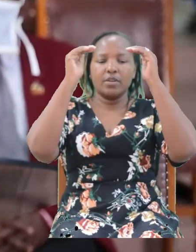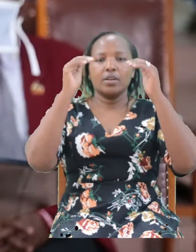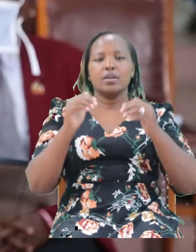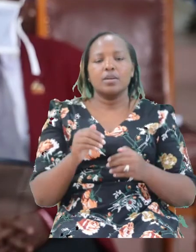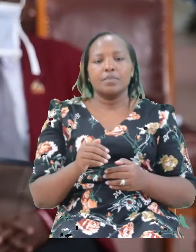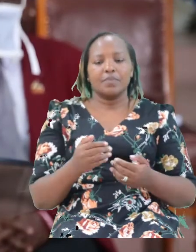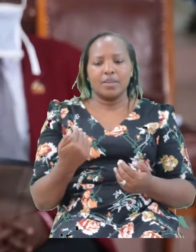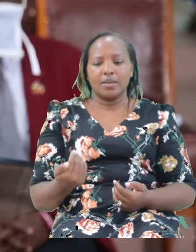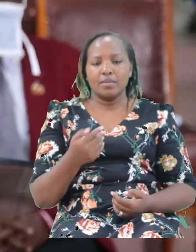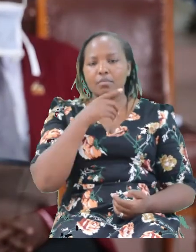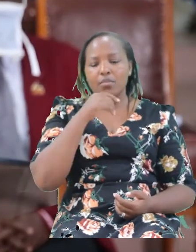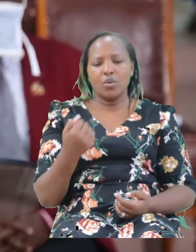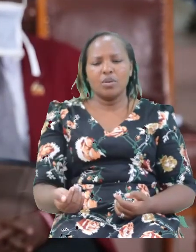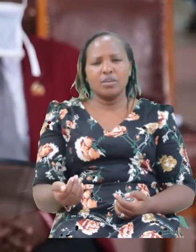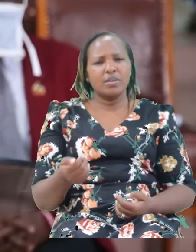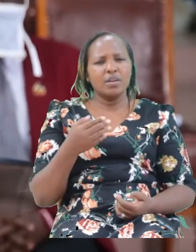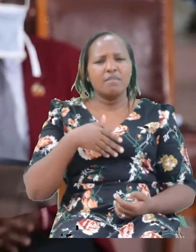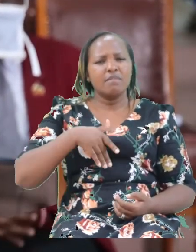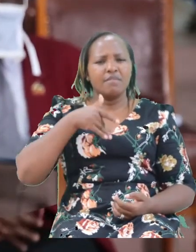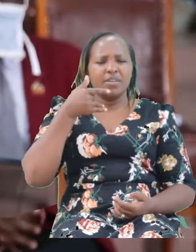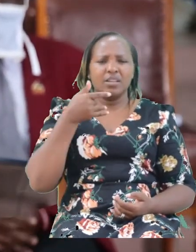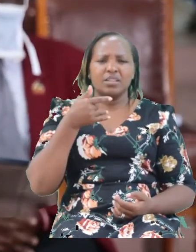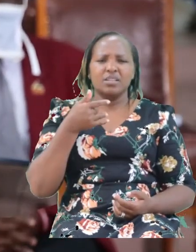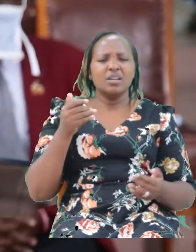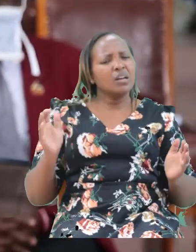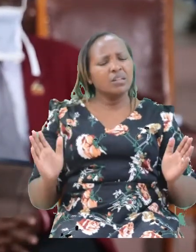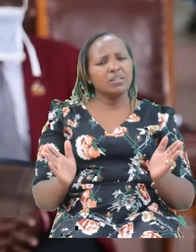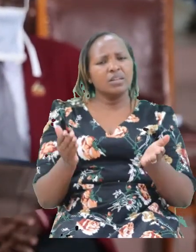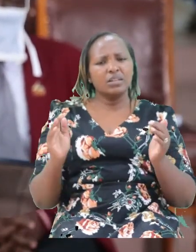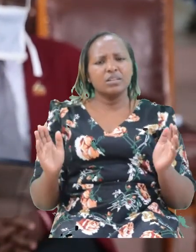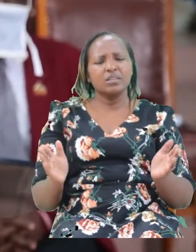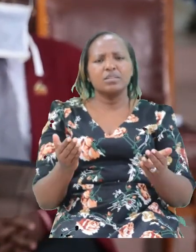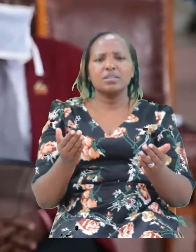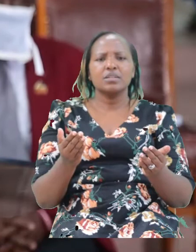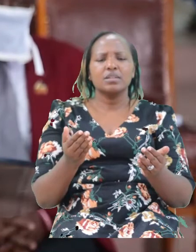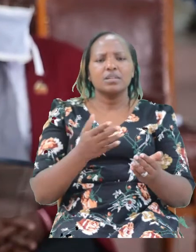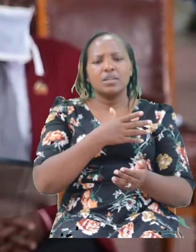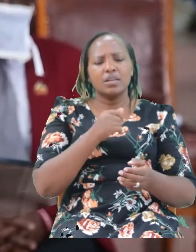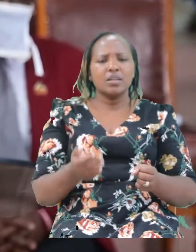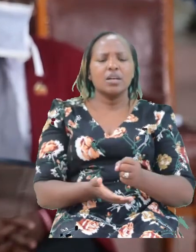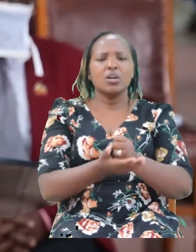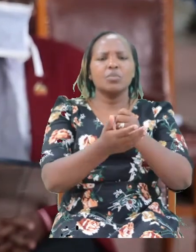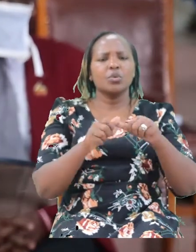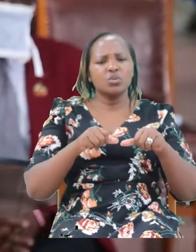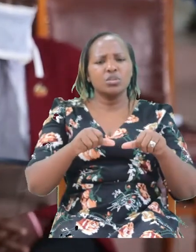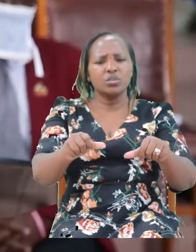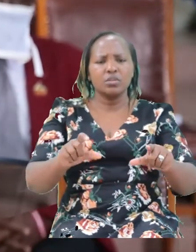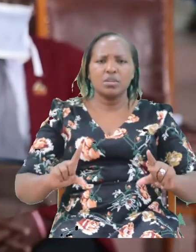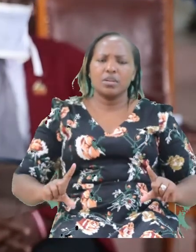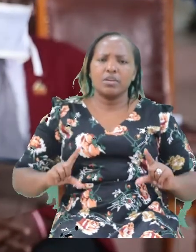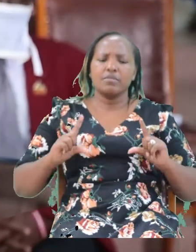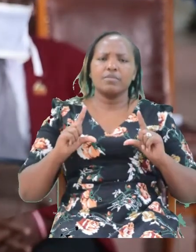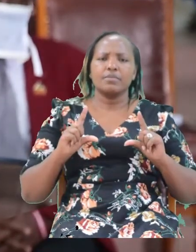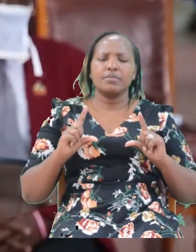Huyo mtoto alisema jambo hilo lilimtia nguvu na likamwezesha kuendelea na maisha.